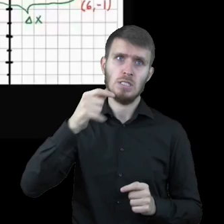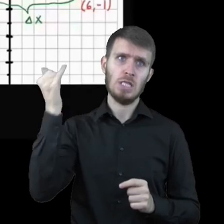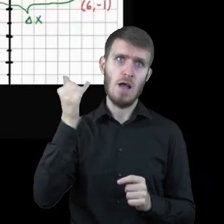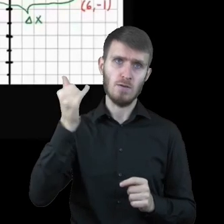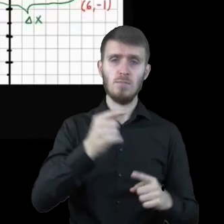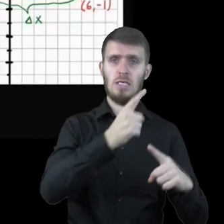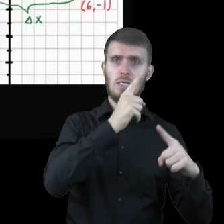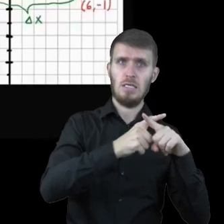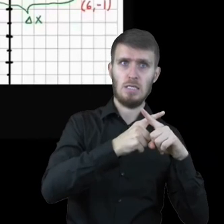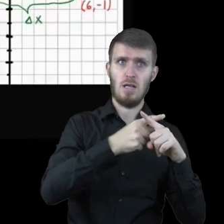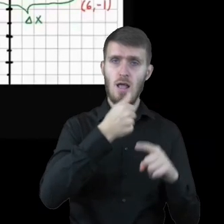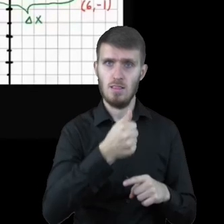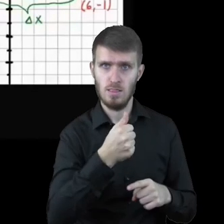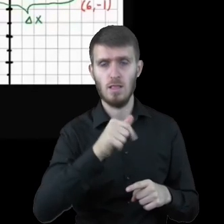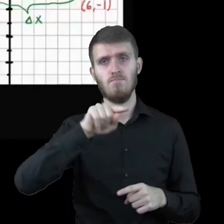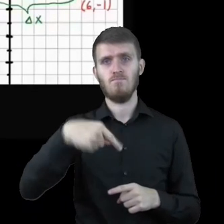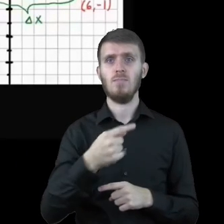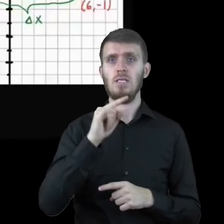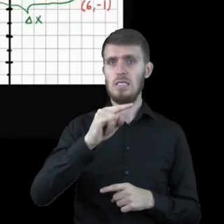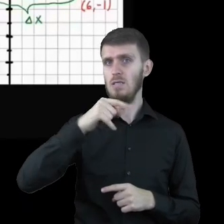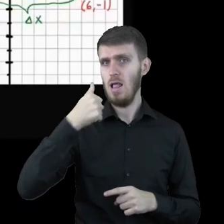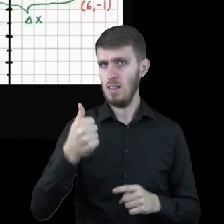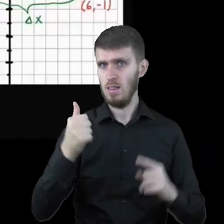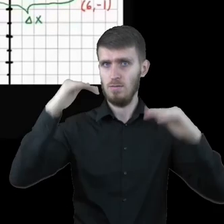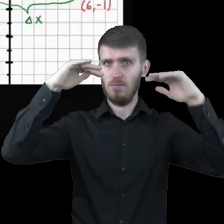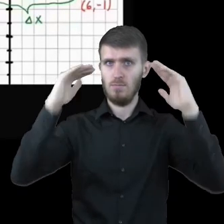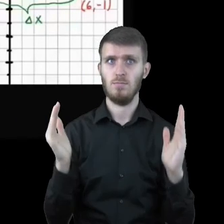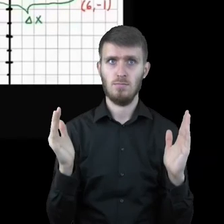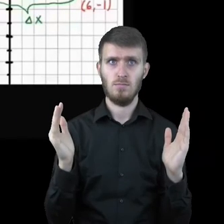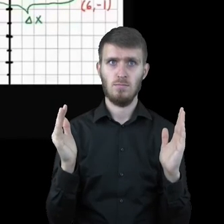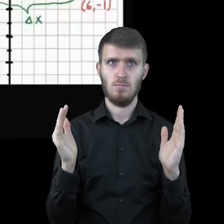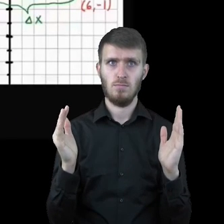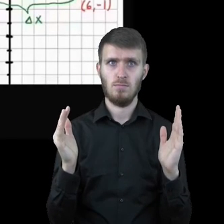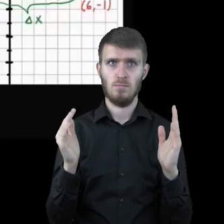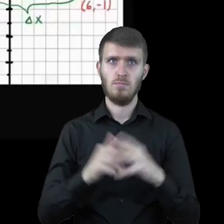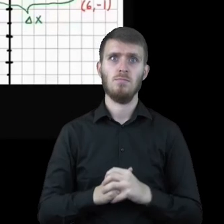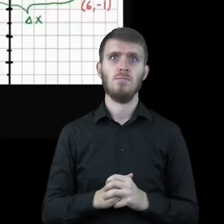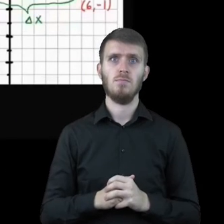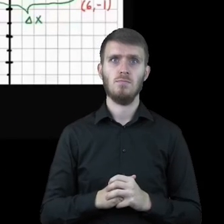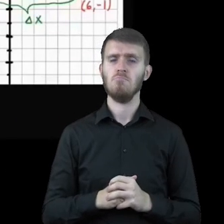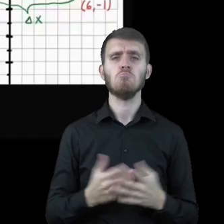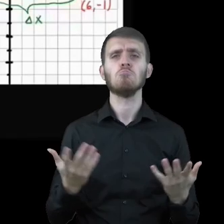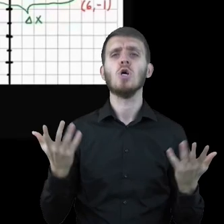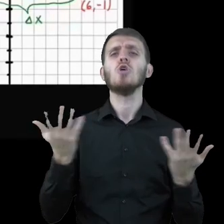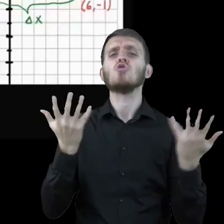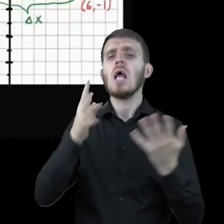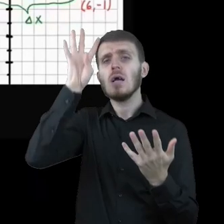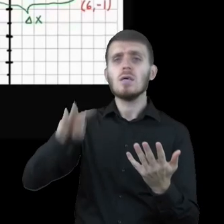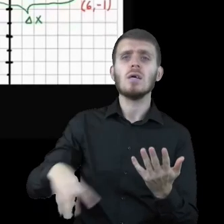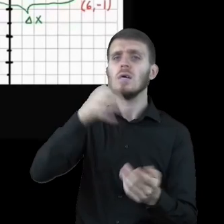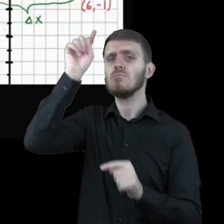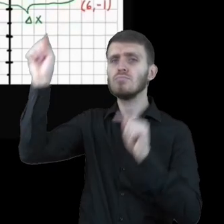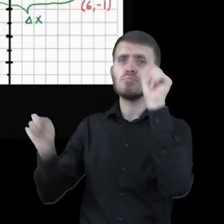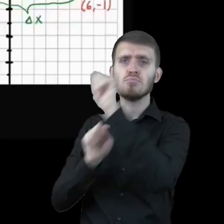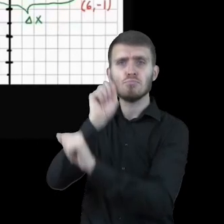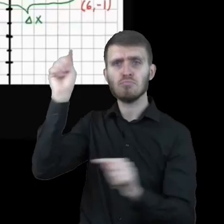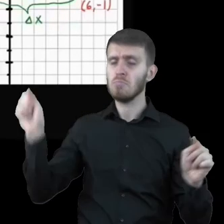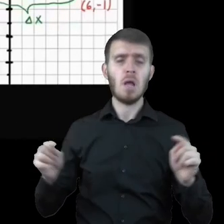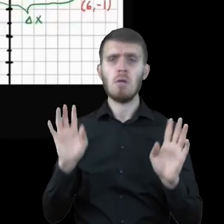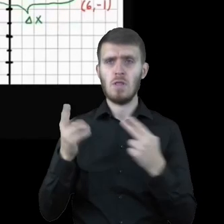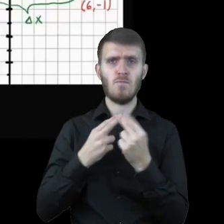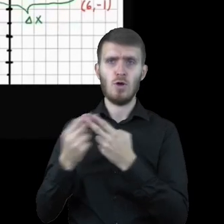Punkt o współrzędnych, współrzędne pierwszego punktu to jest X1, Y1,